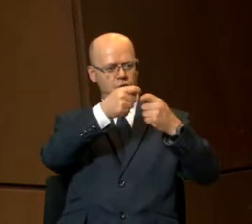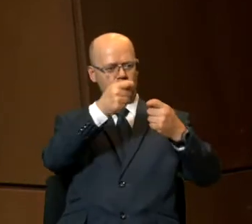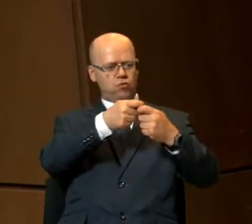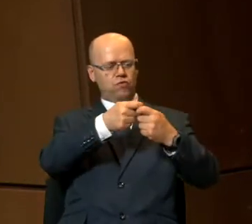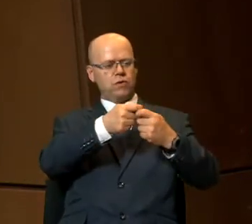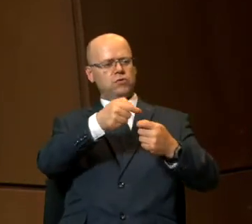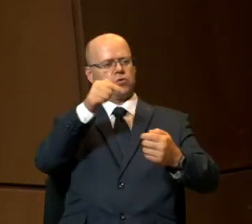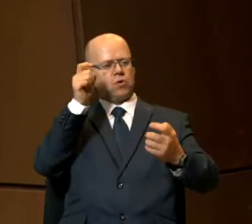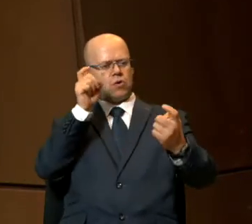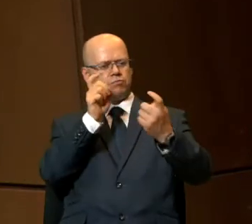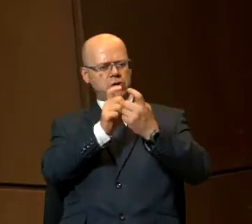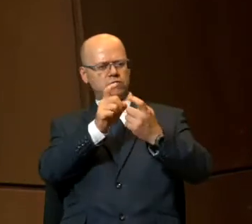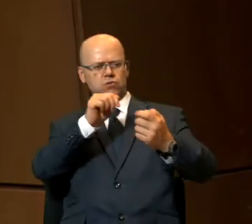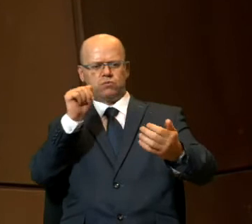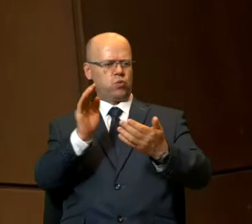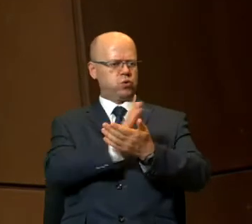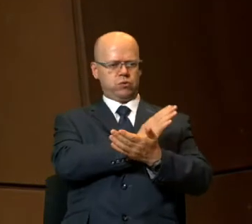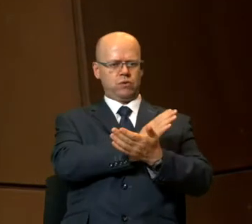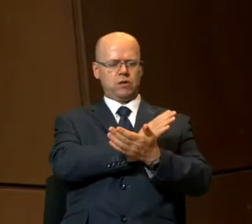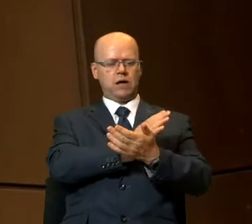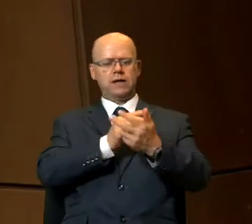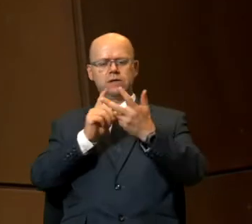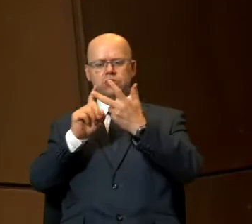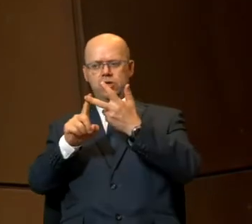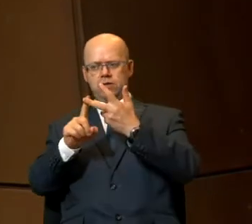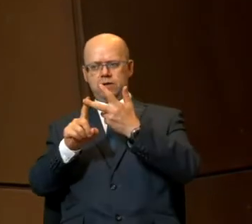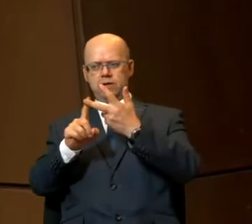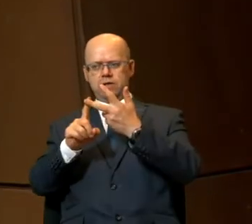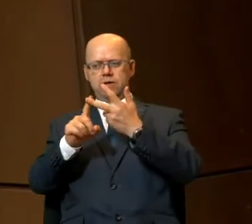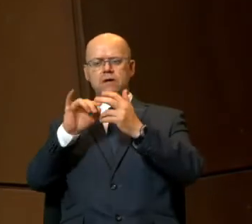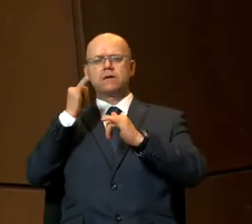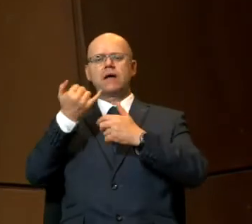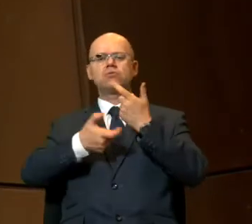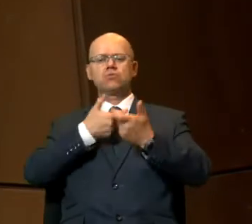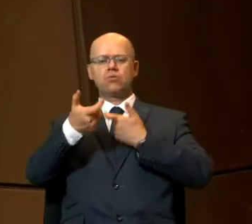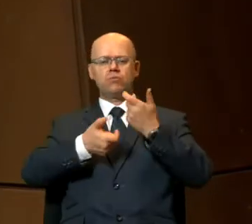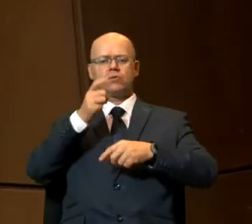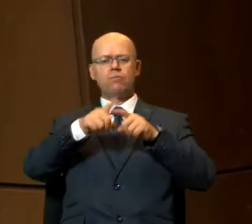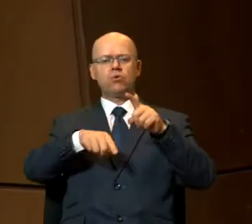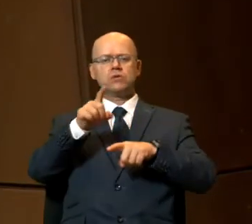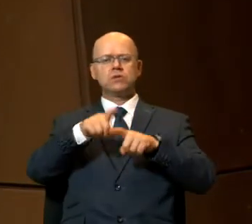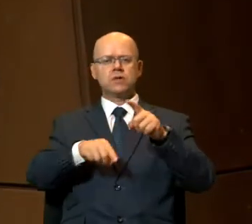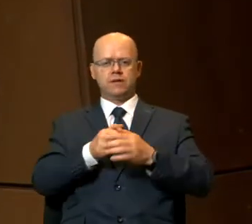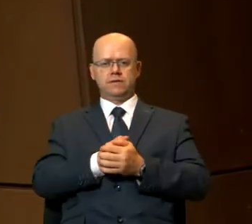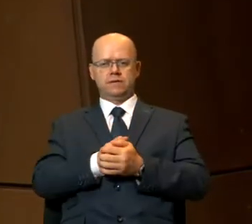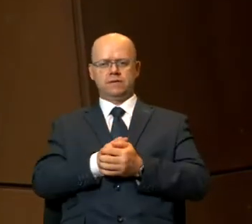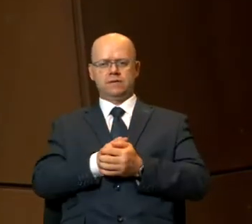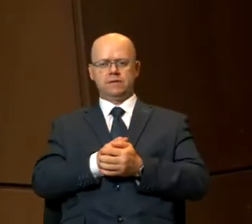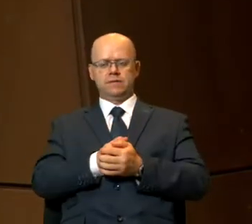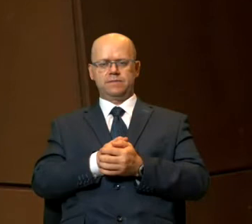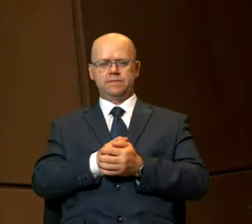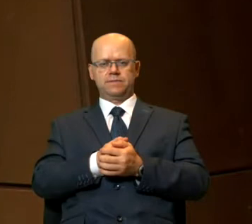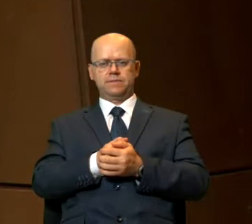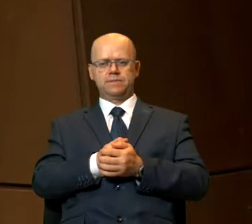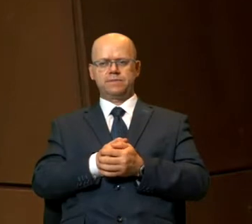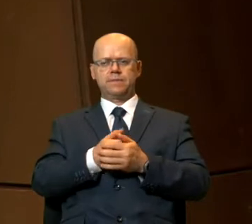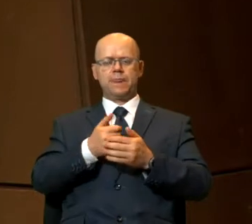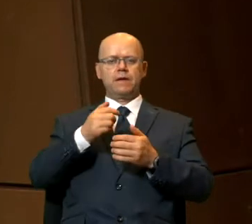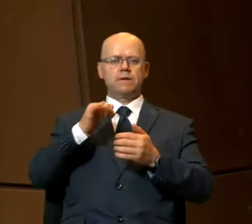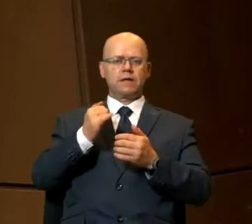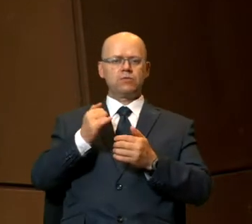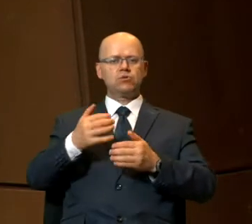postrzegamy jako oponentów, ale chodzi o trzecią sprawę. Jak to zrobić politycznie? Jakiego rodzaju system opieki